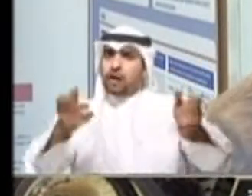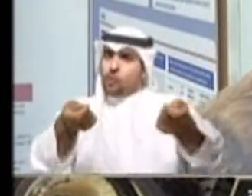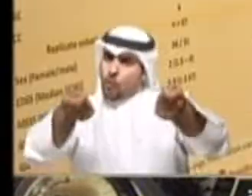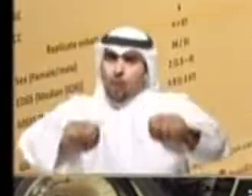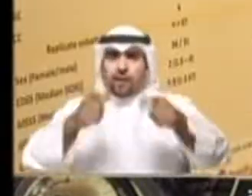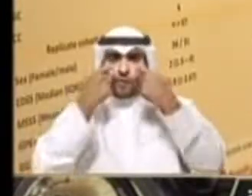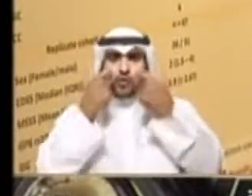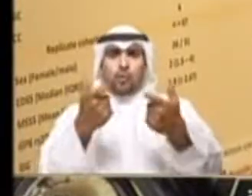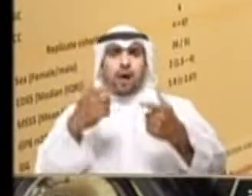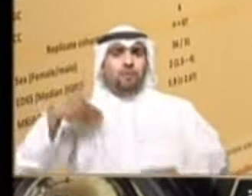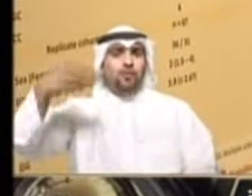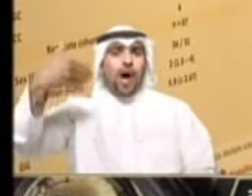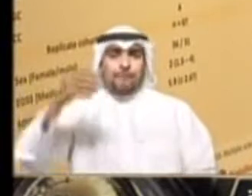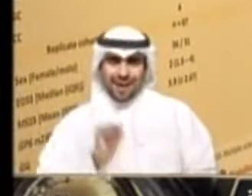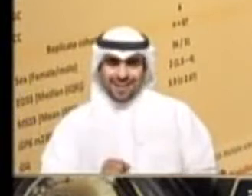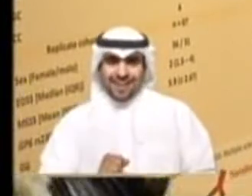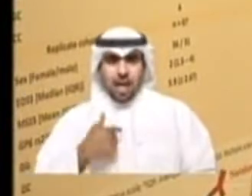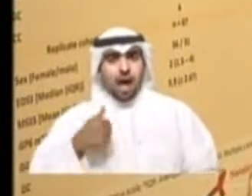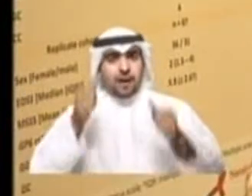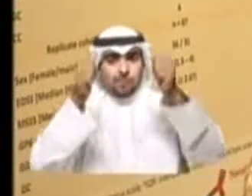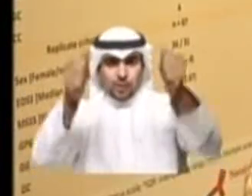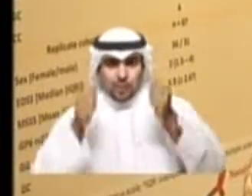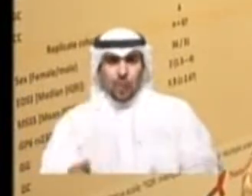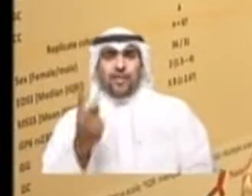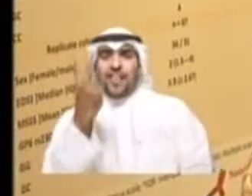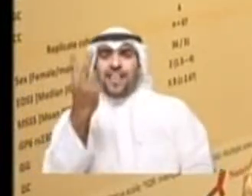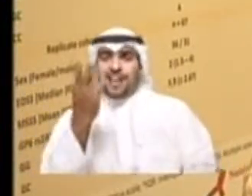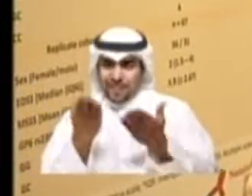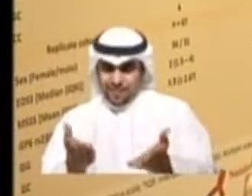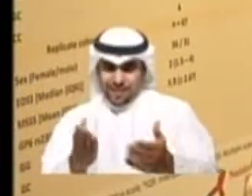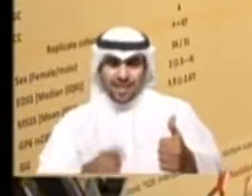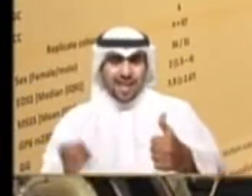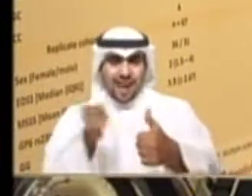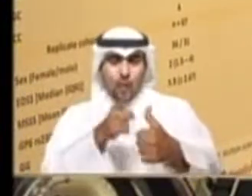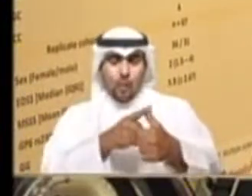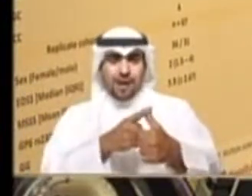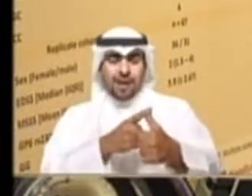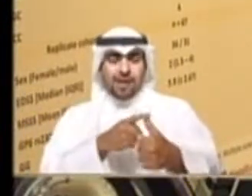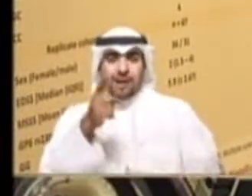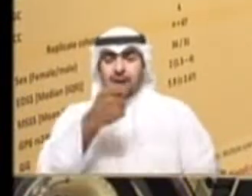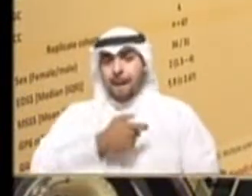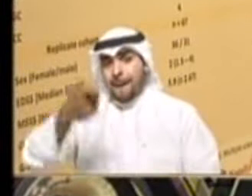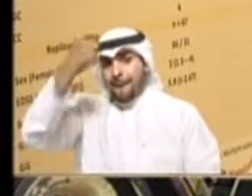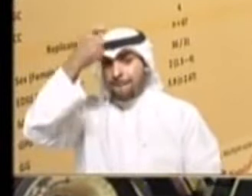مستقبليا. مشاركه بوسترين كل واحد يتكلم عن الامس، وهو المرض